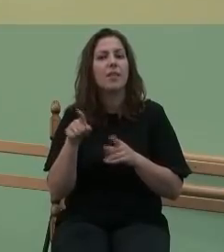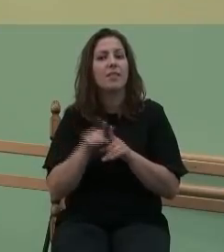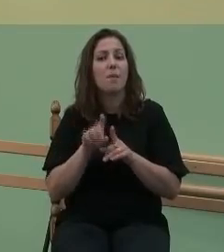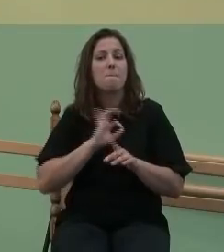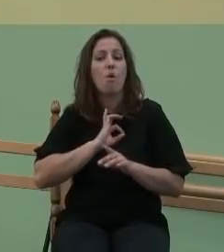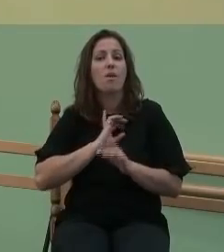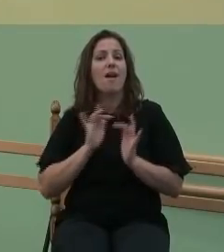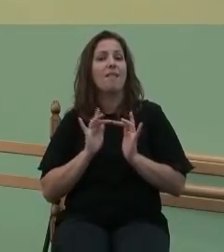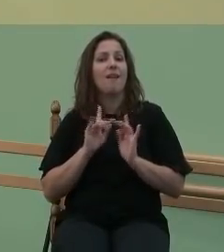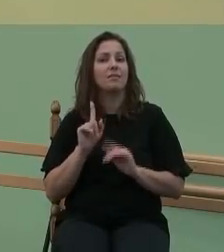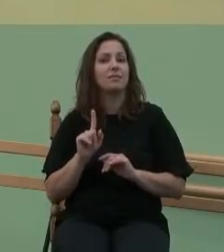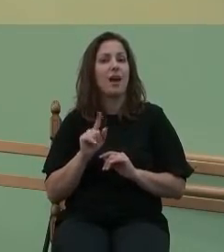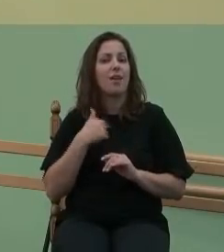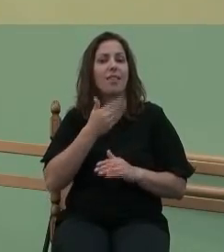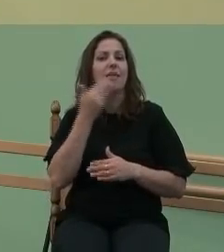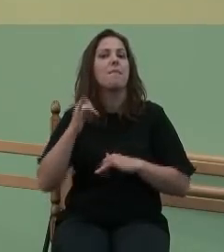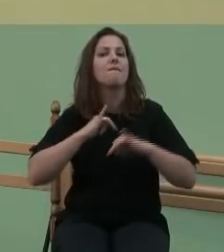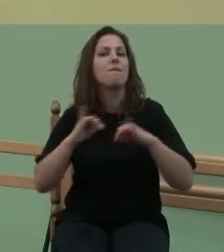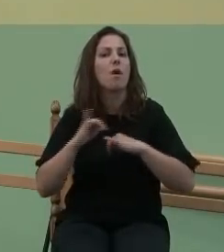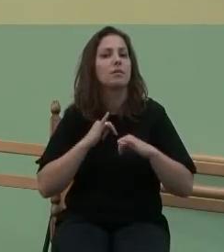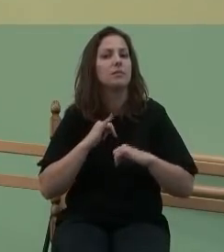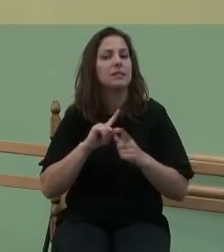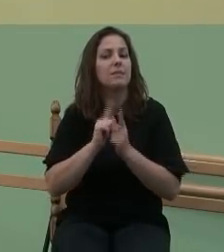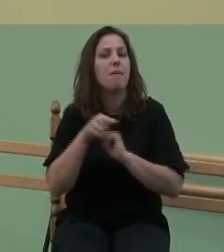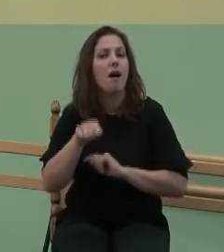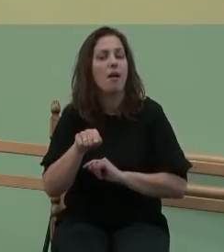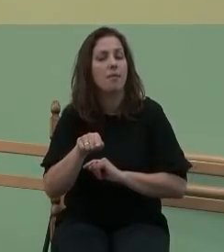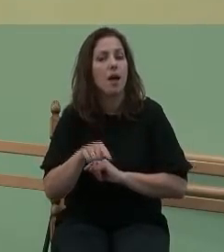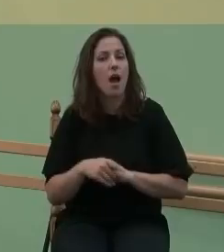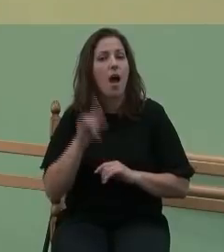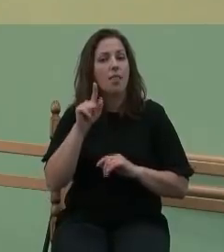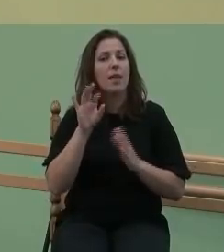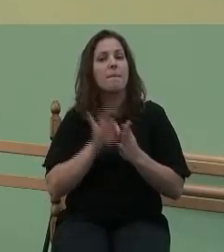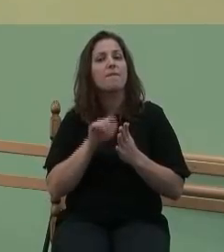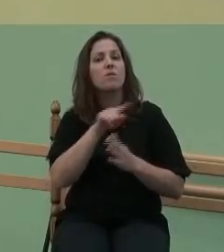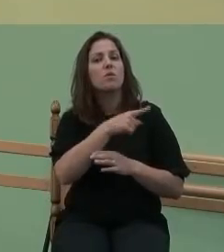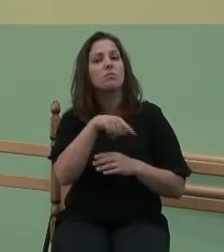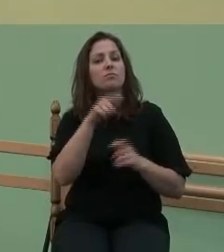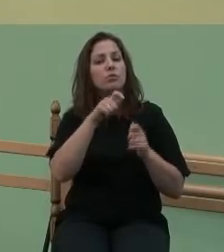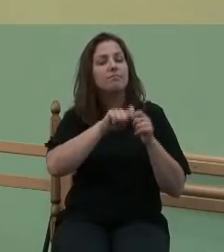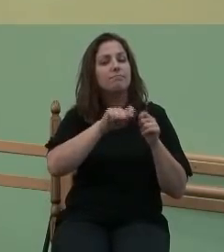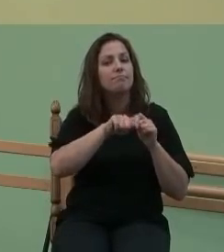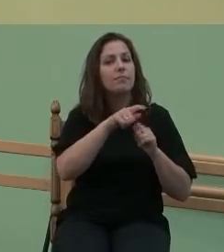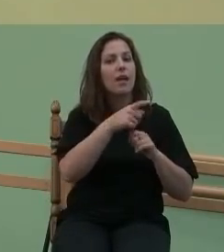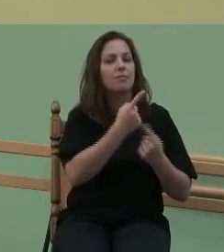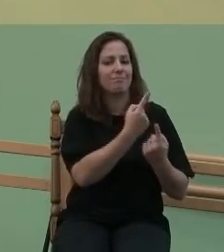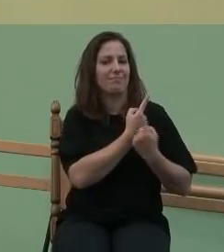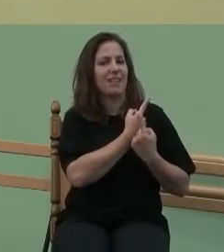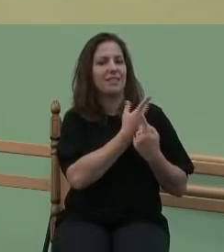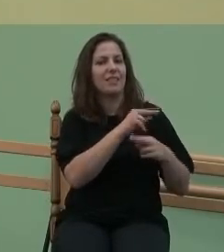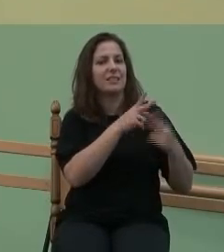jest moja racja, ale ja nie mam władzy zmiany tego. Natomiast powinien to sprawdzać niezawisły